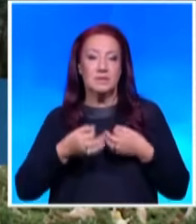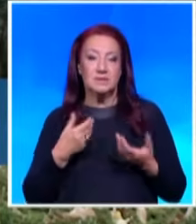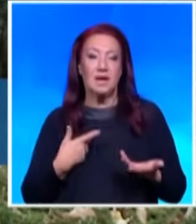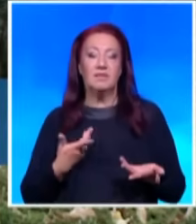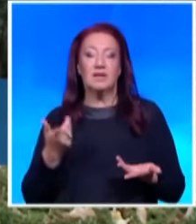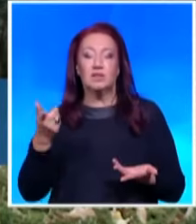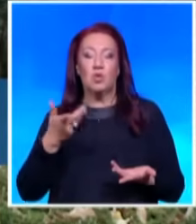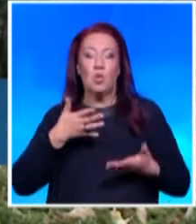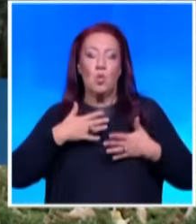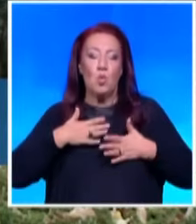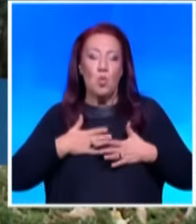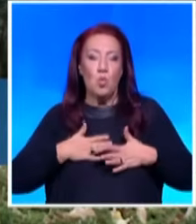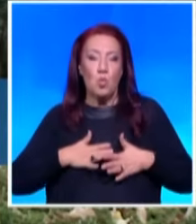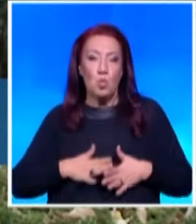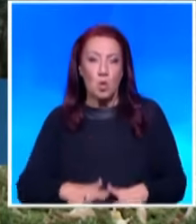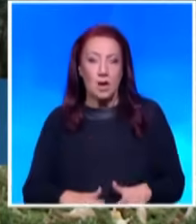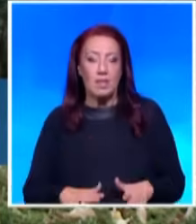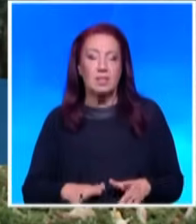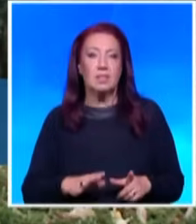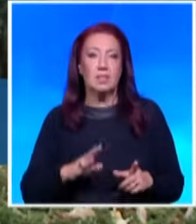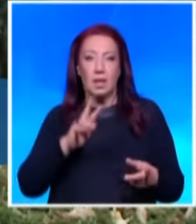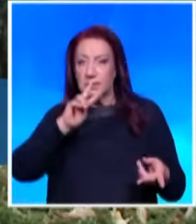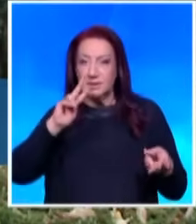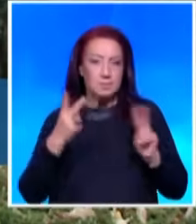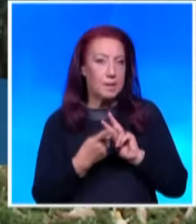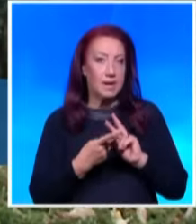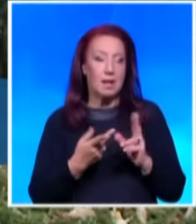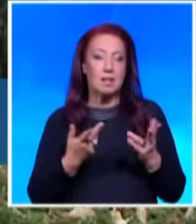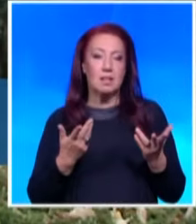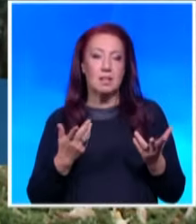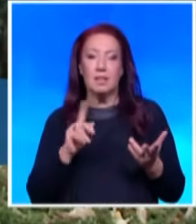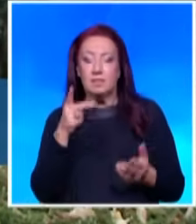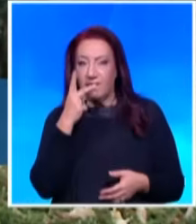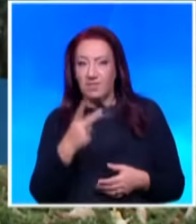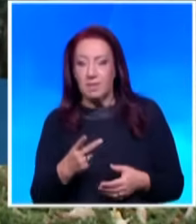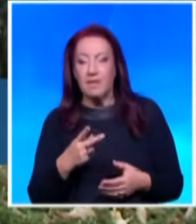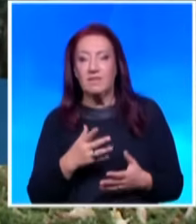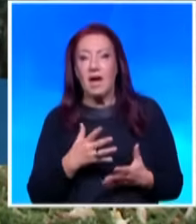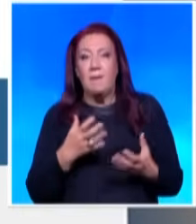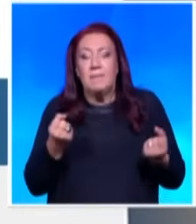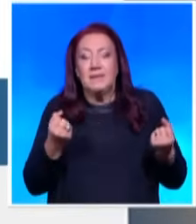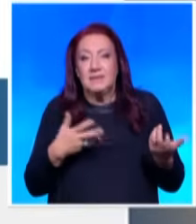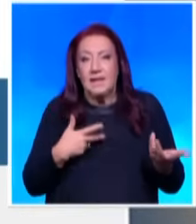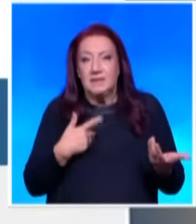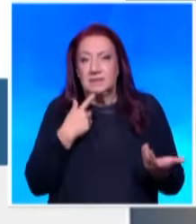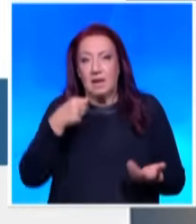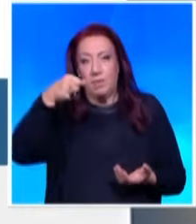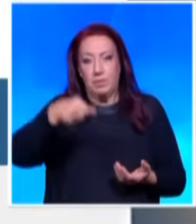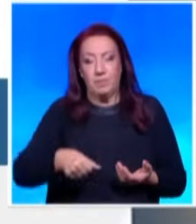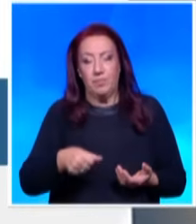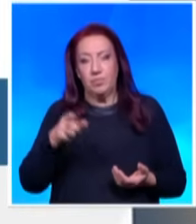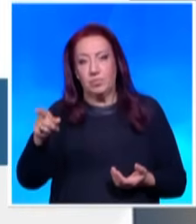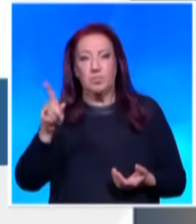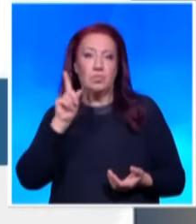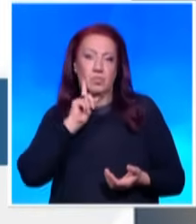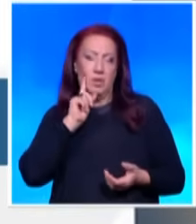натрупана умора просто не е успял да не внимава без да иска от невнимание. Служителят ще бъде глобен,